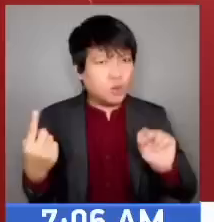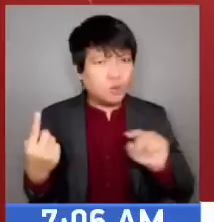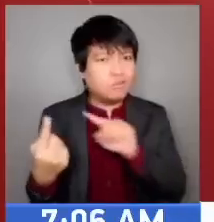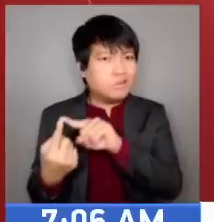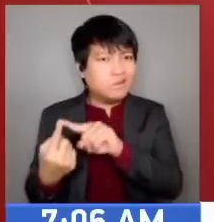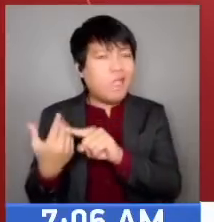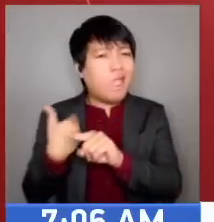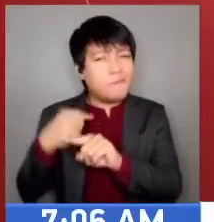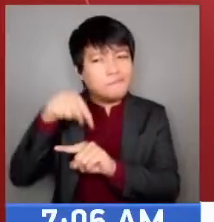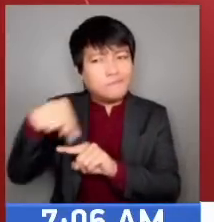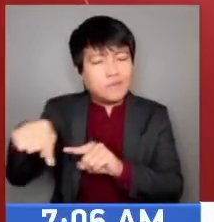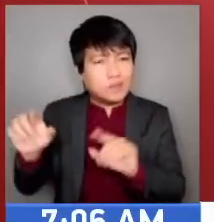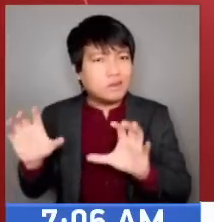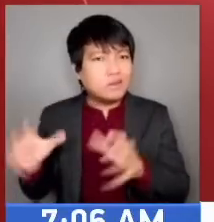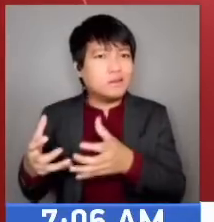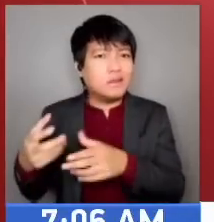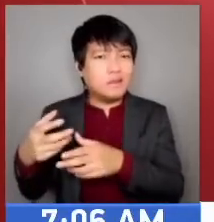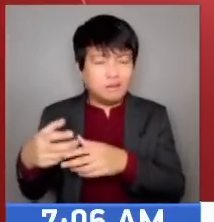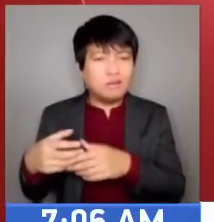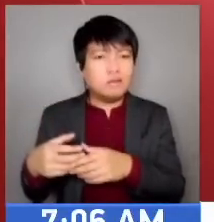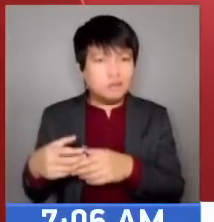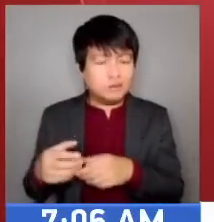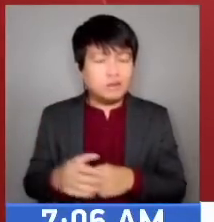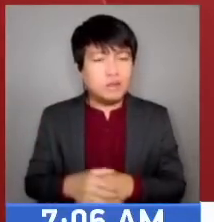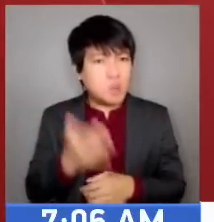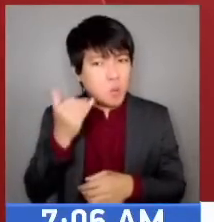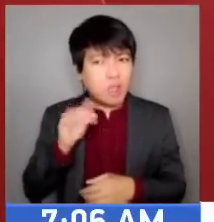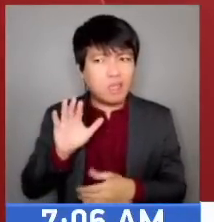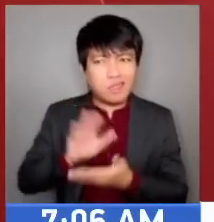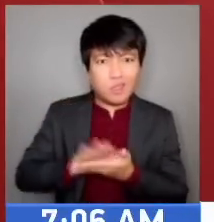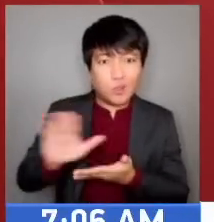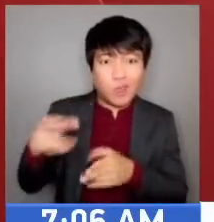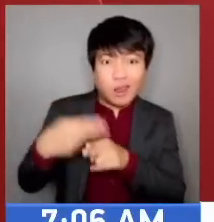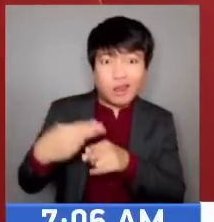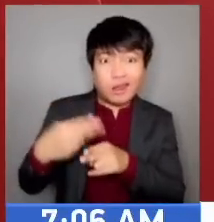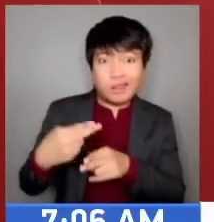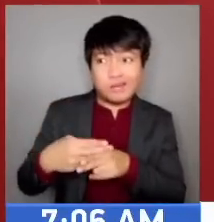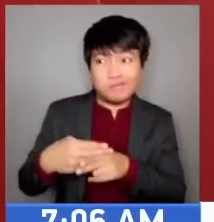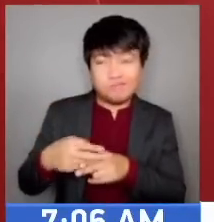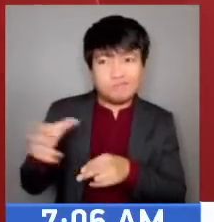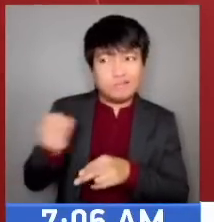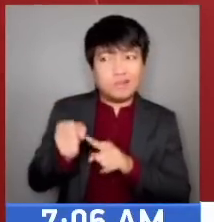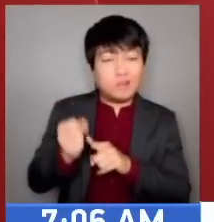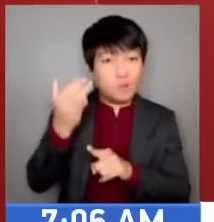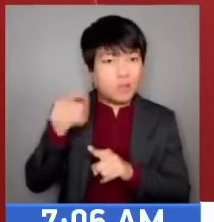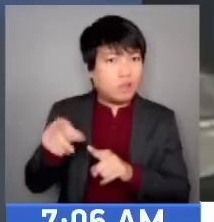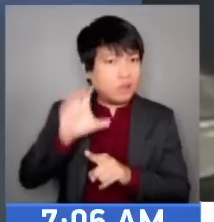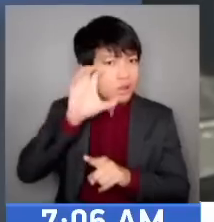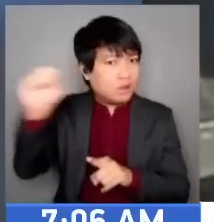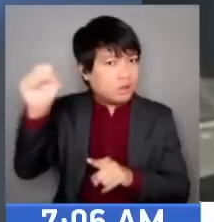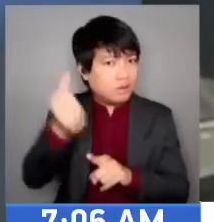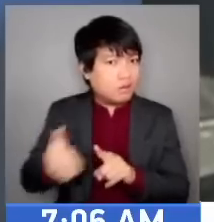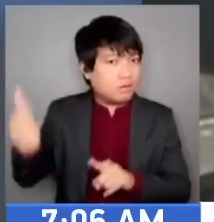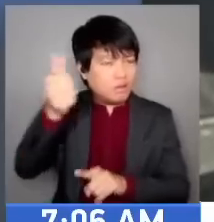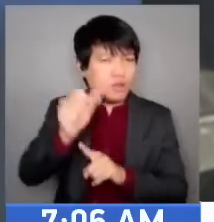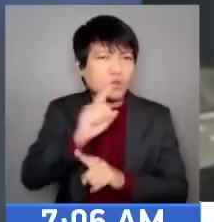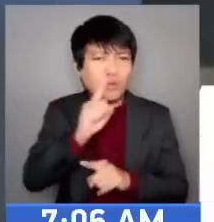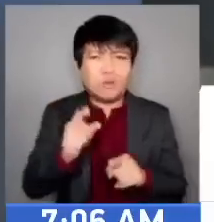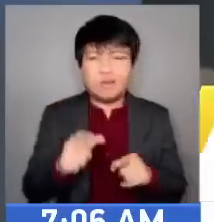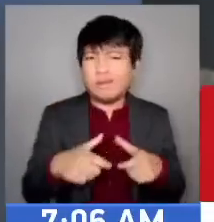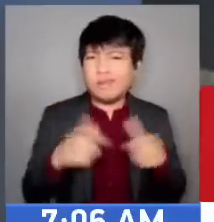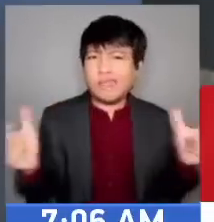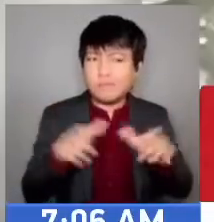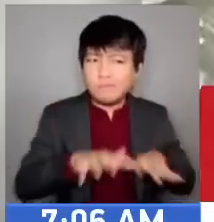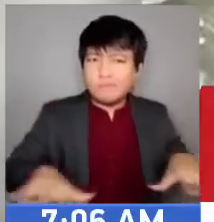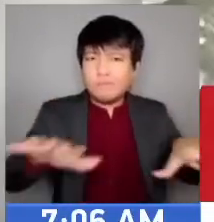tinadawit yung pangalan niya kasi siya yung presidente. Masyadong malaki po yan kasi mayroong mga tubuhan, mayroong mill site. Hinihintay pa raw nila